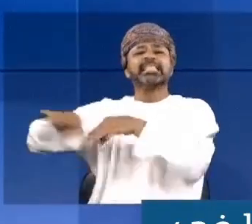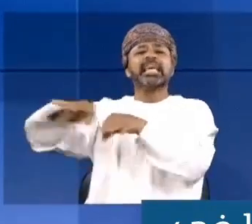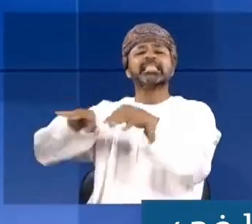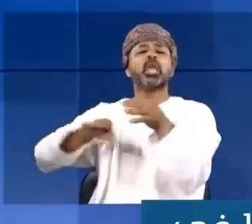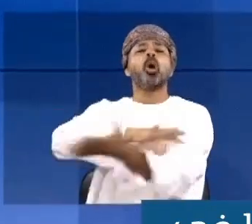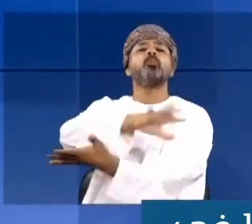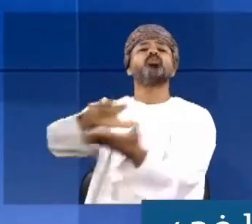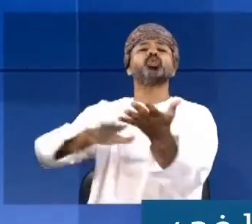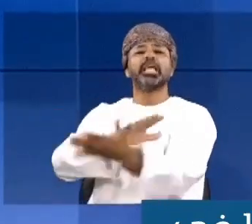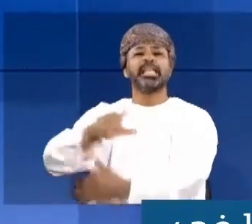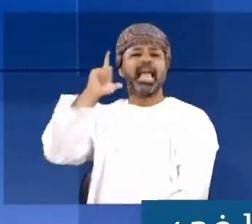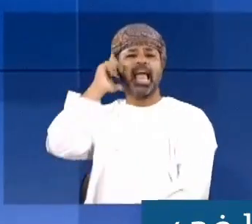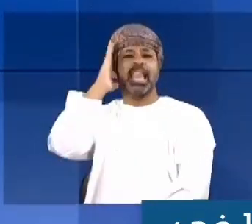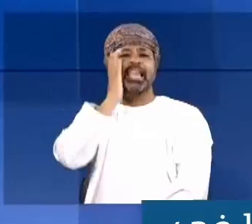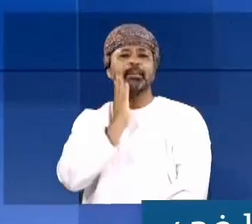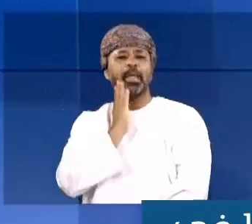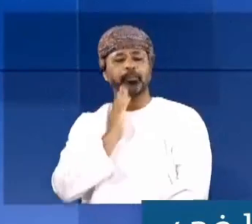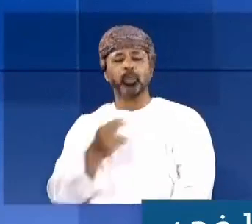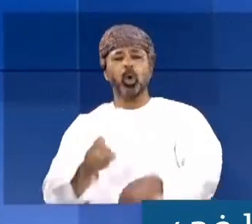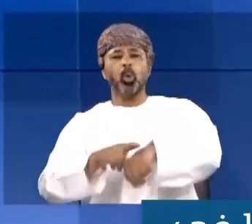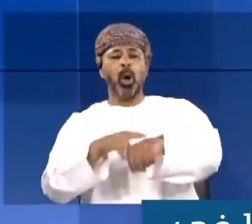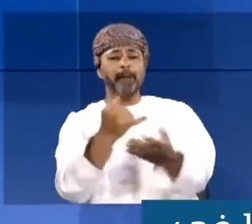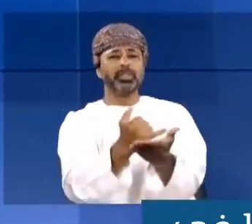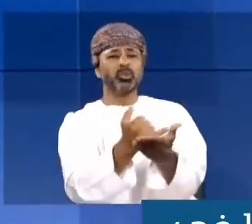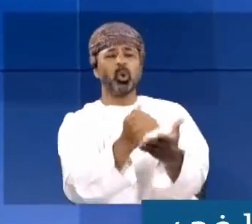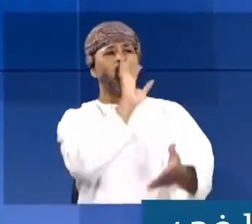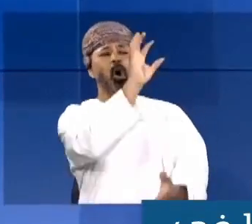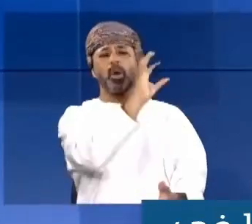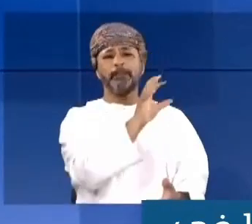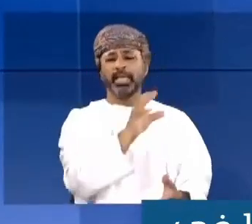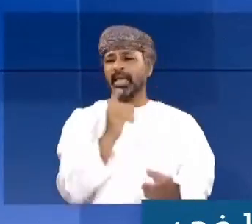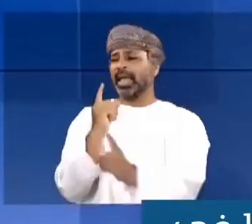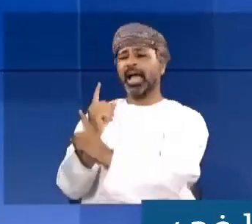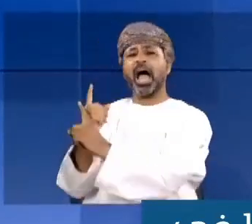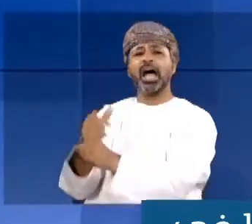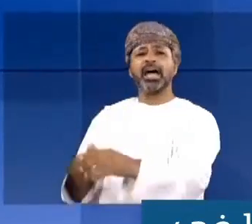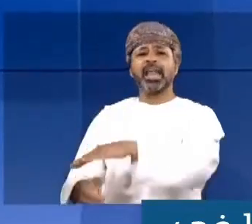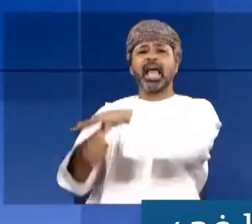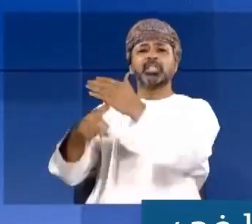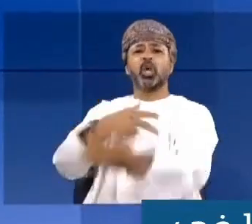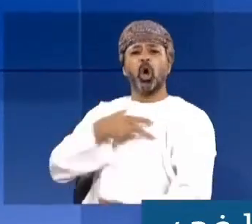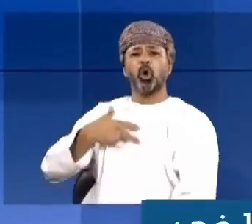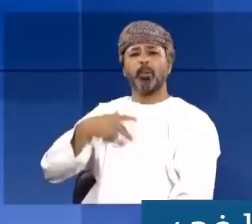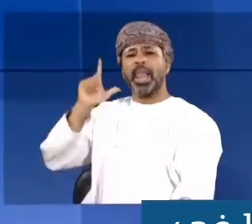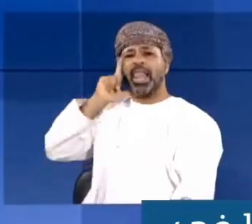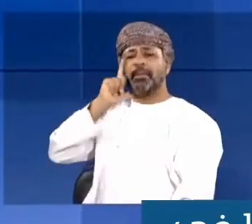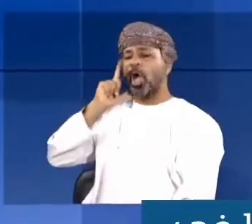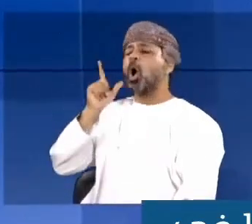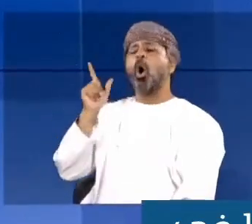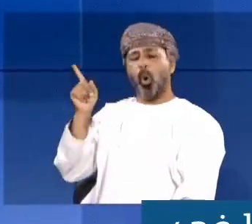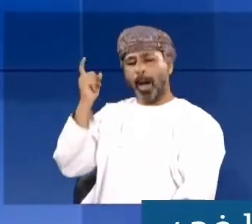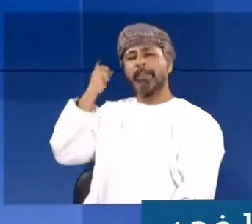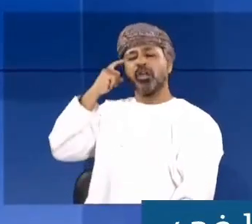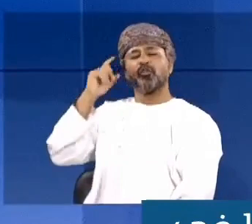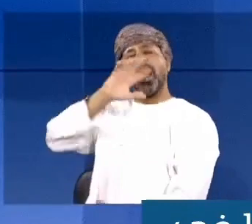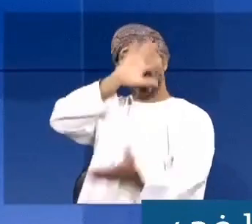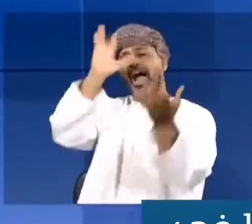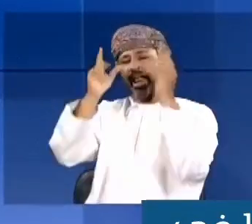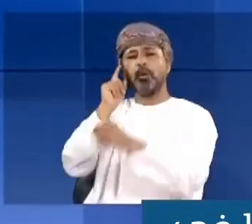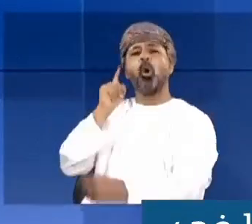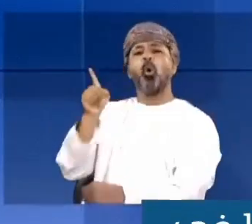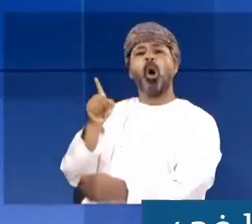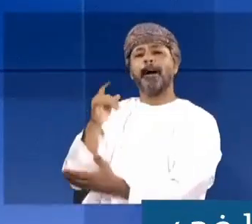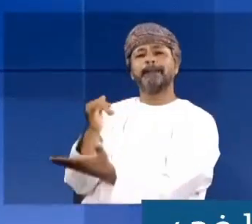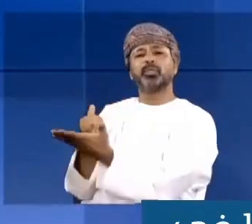الليبية. وأوضح المسؤول الأوروبي خلال لقائه رئيس حكومة الوفاق الوطني المعترف بها دوليا،